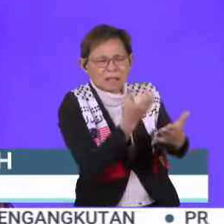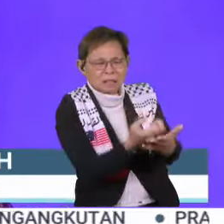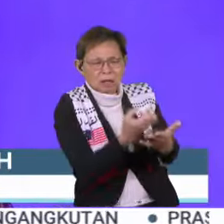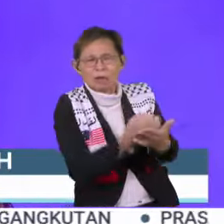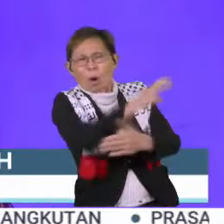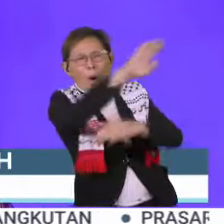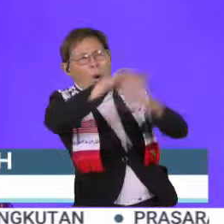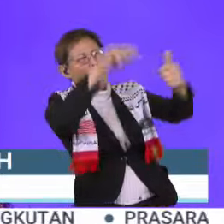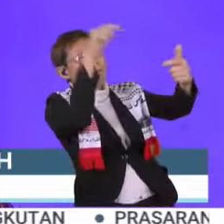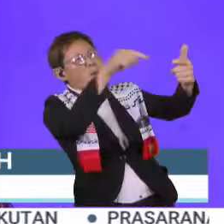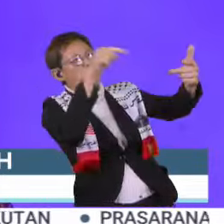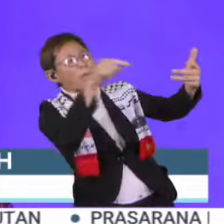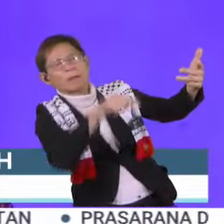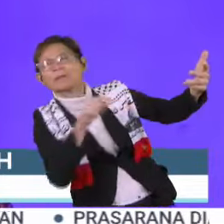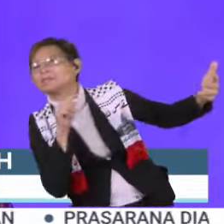itu